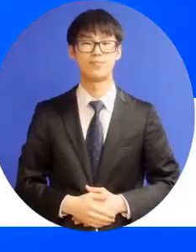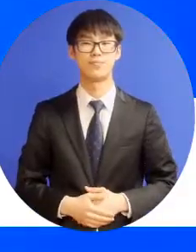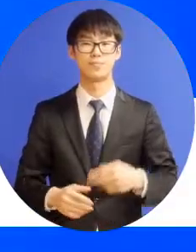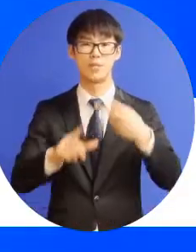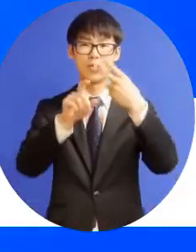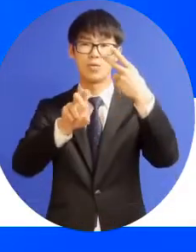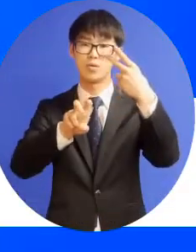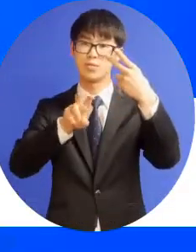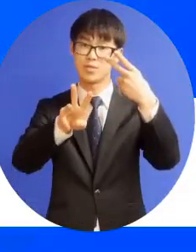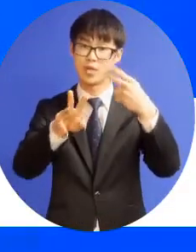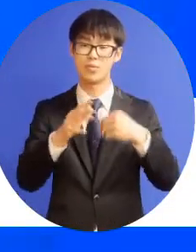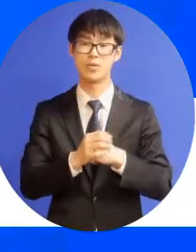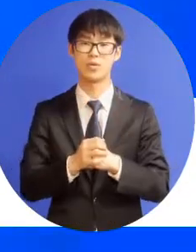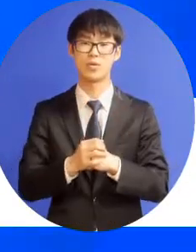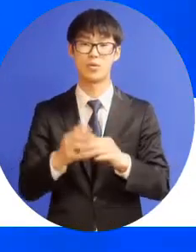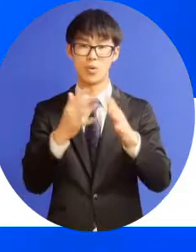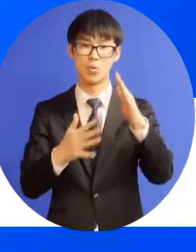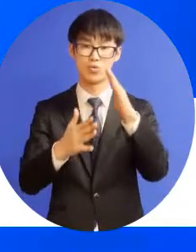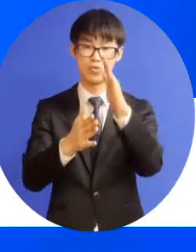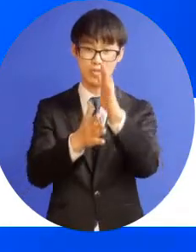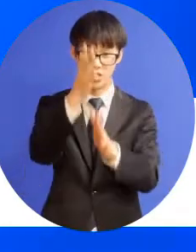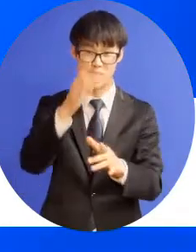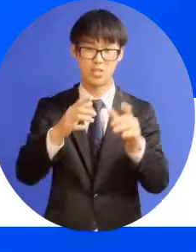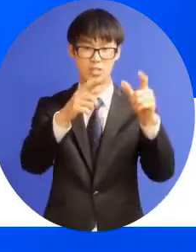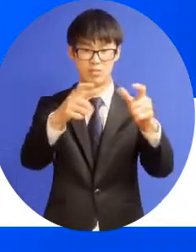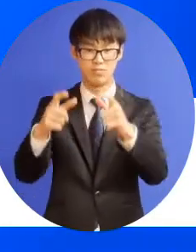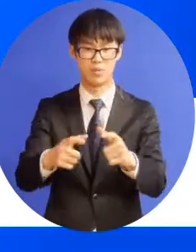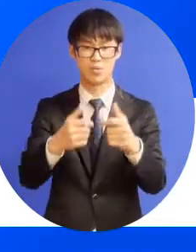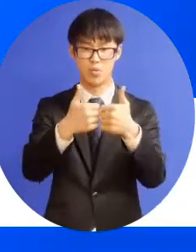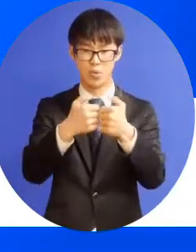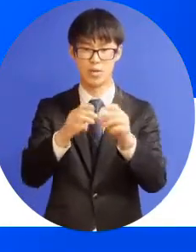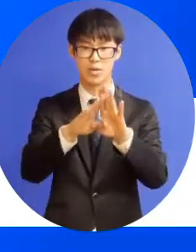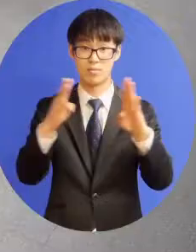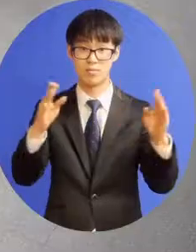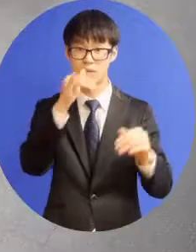지난 23일 2월 공주시 읍면동장 회의가 진행됐습니다.